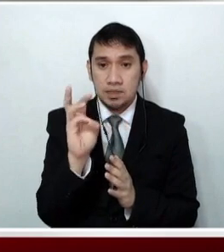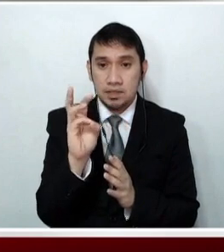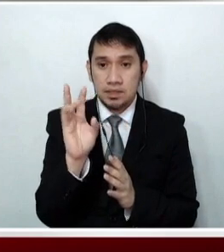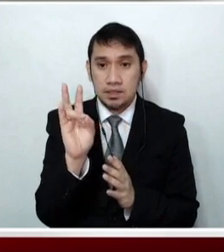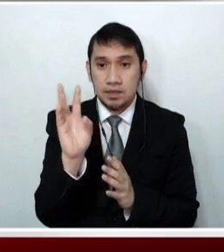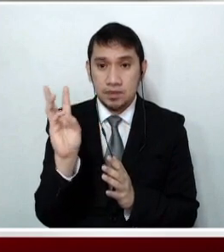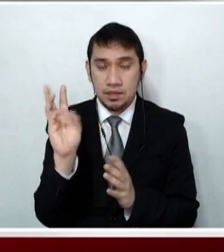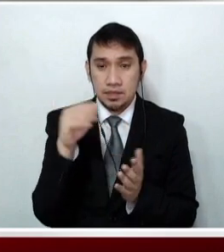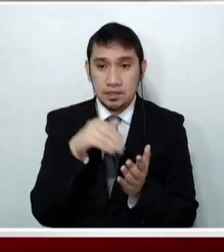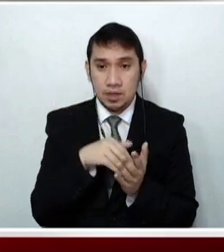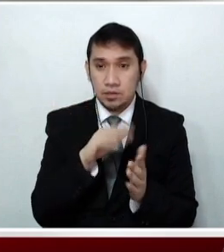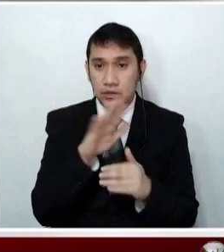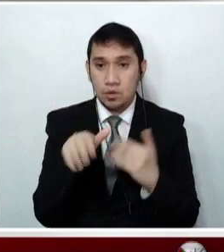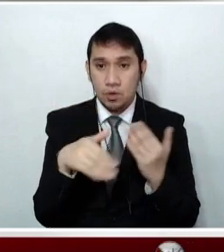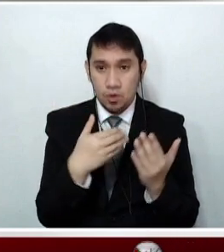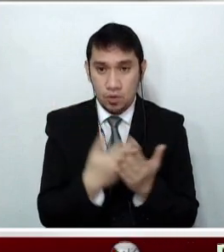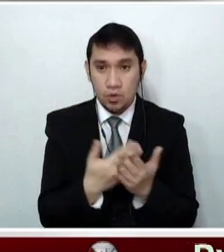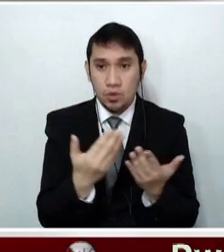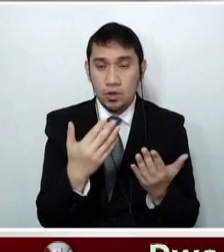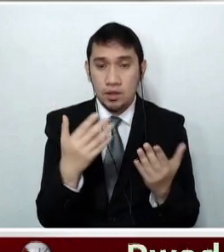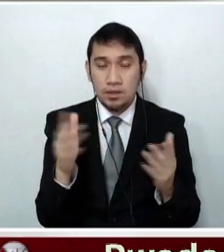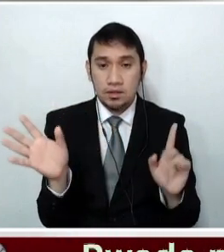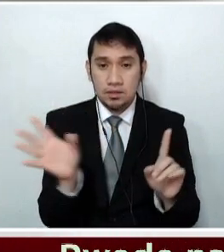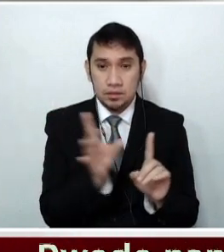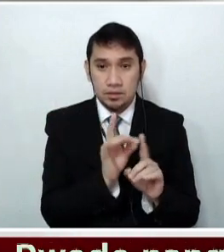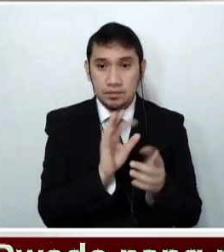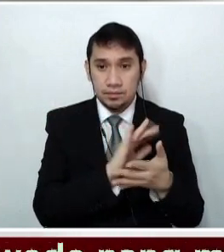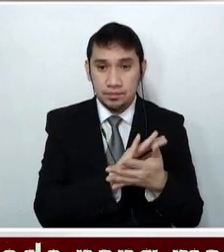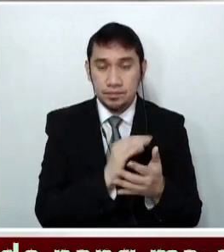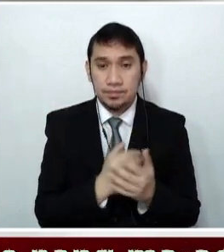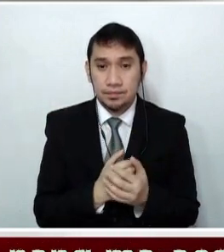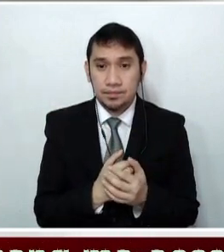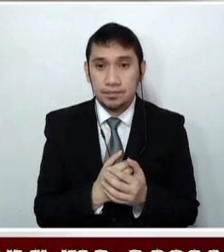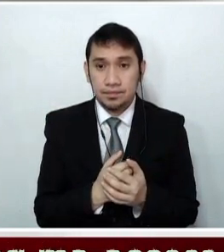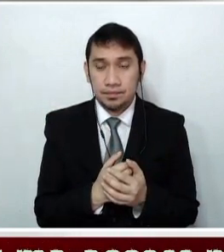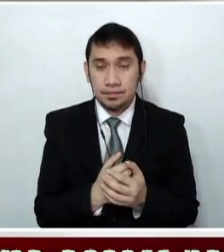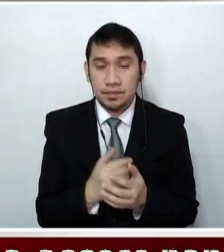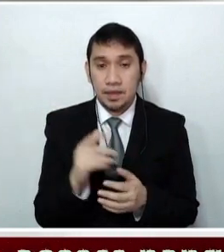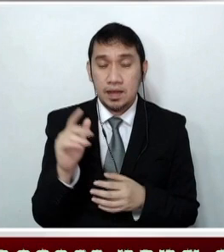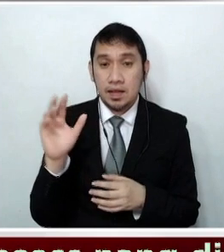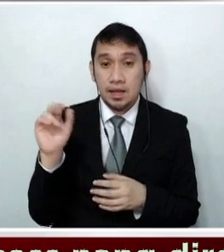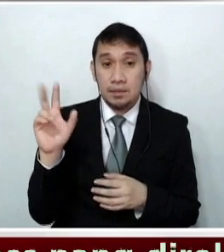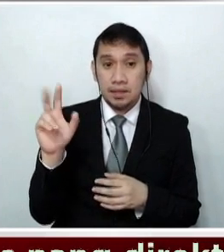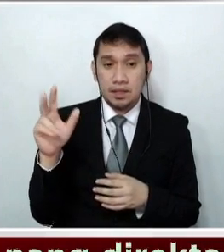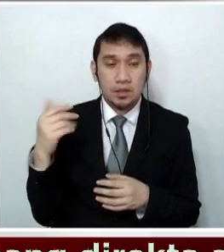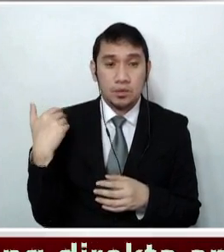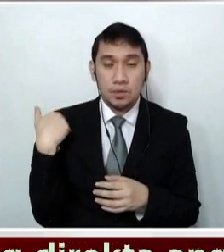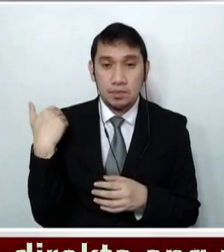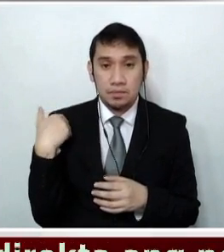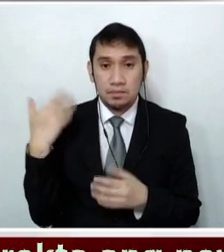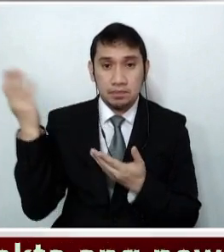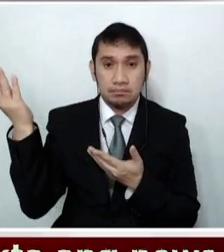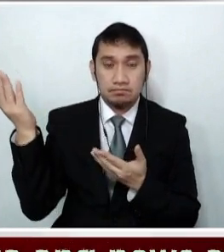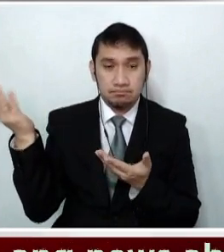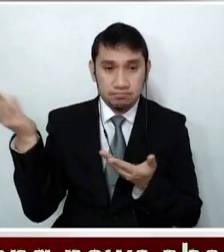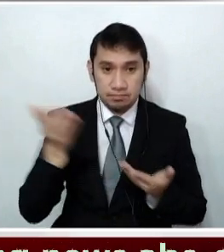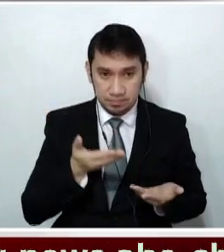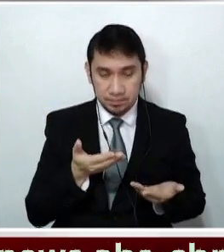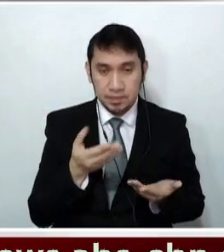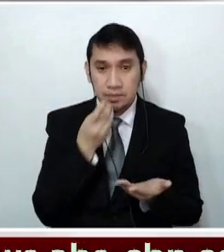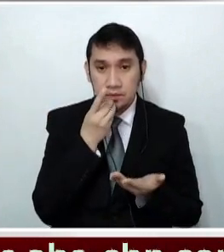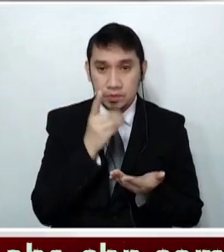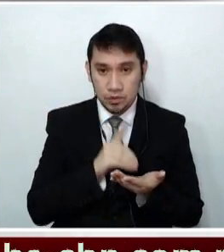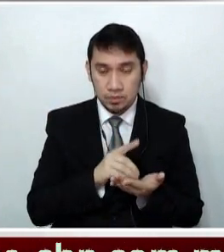1,676,000 ang kabuang bilang ng kaso sa bansa, bagamat may 13 laboratorio ang hindi nakapagsumite ng kanilang datos.